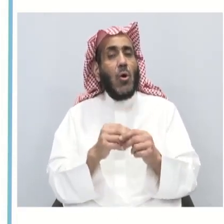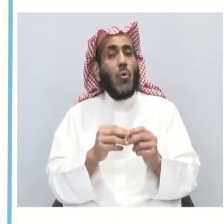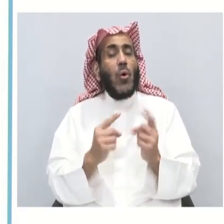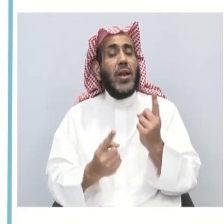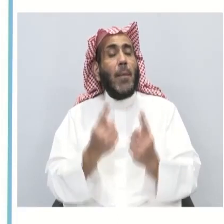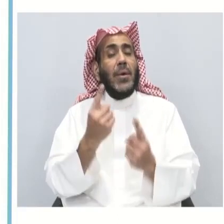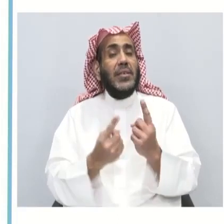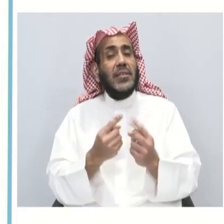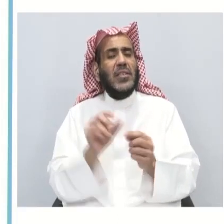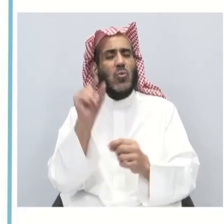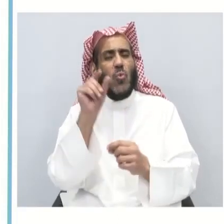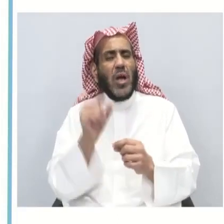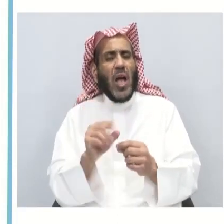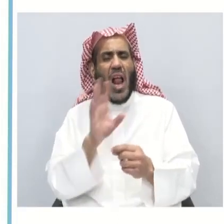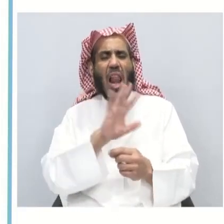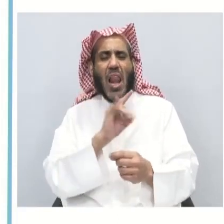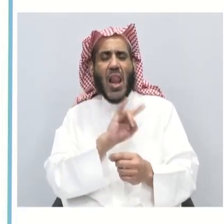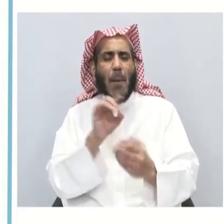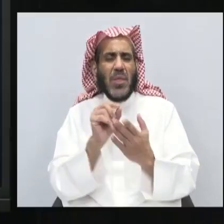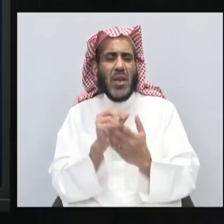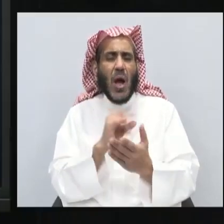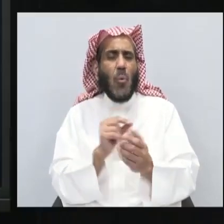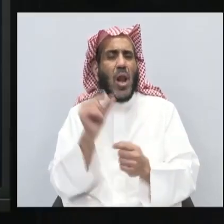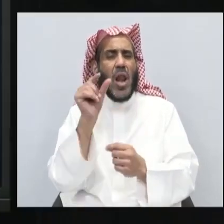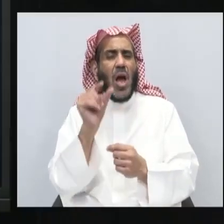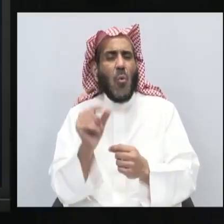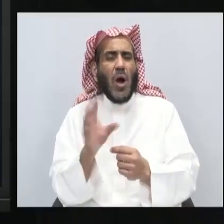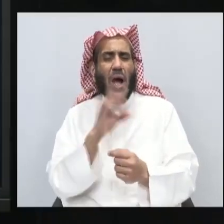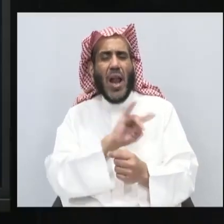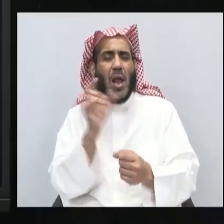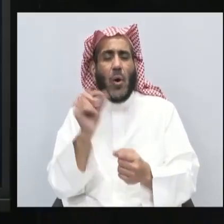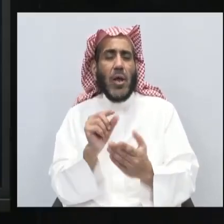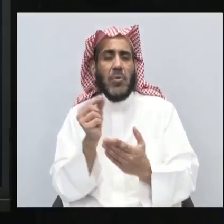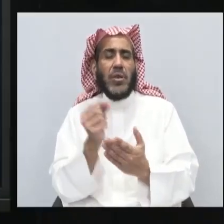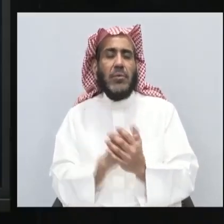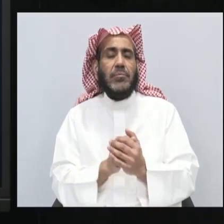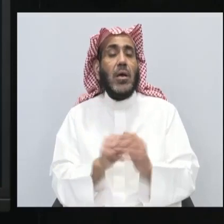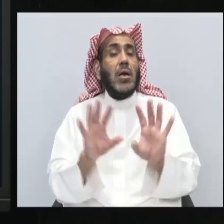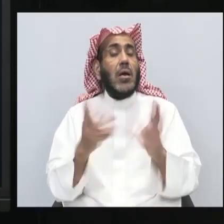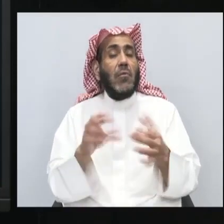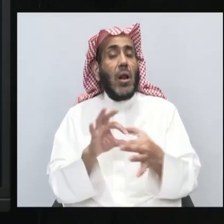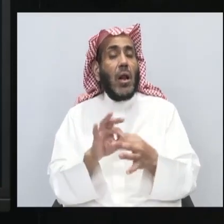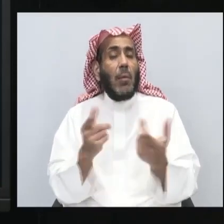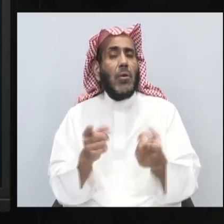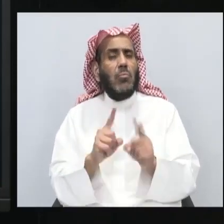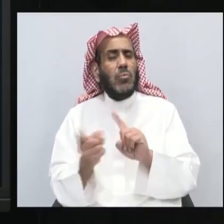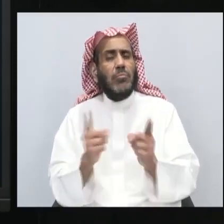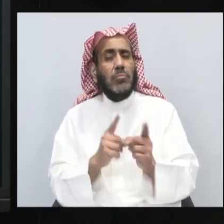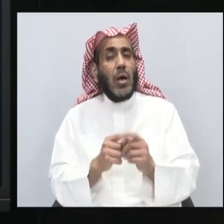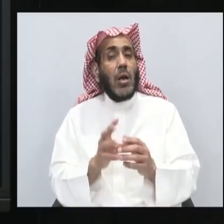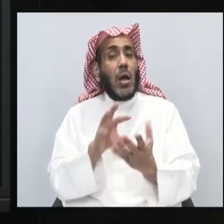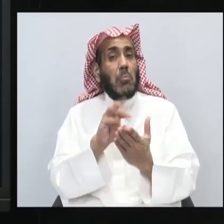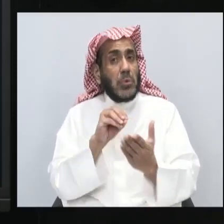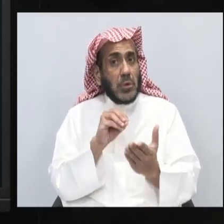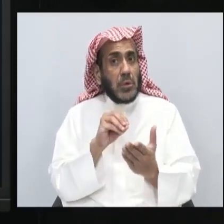والنباتات الوعائية اللابذرية أو اللاوعائية اللابذرية؟ كيف العلاقة؟ هل هي مصدر؟